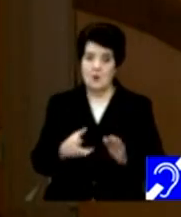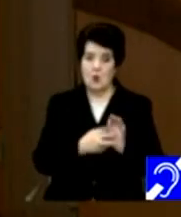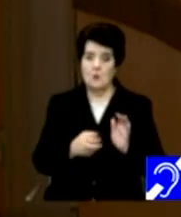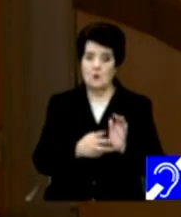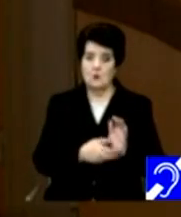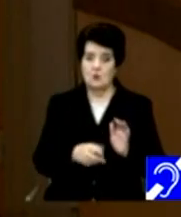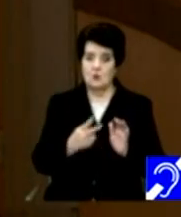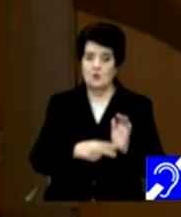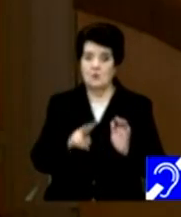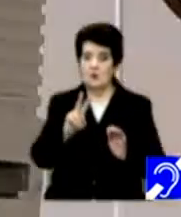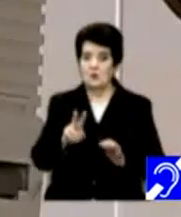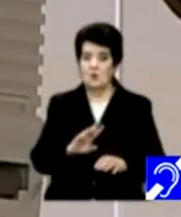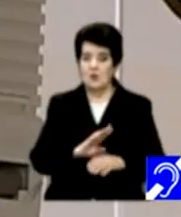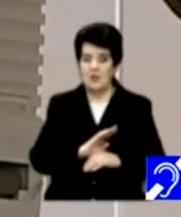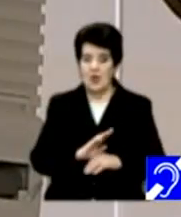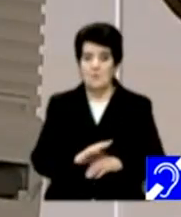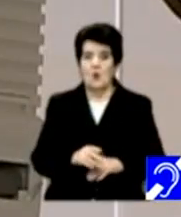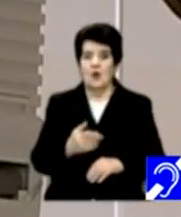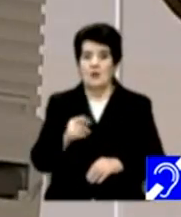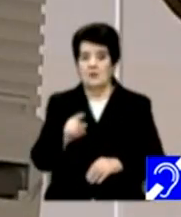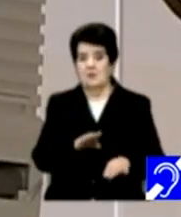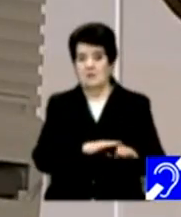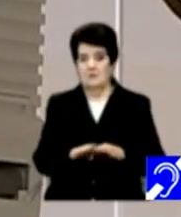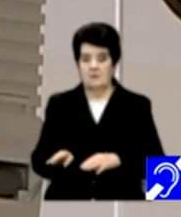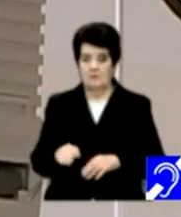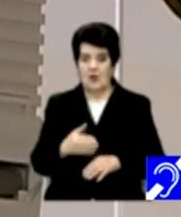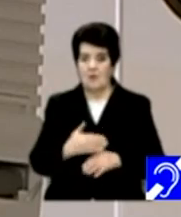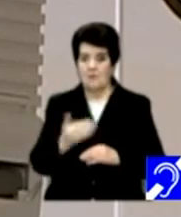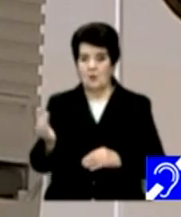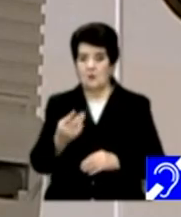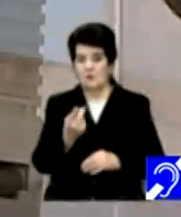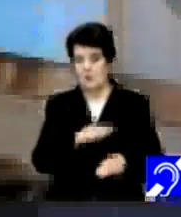22.872 de oameni, cu peste 1.000 mai mult comparativ cu 2019.